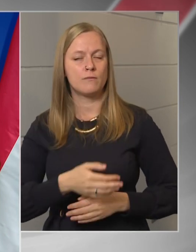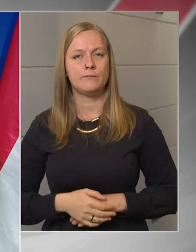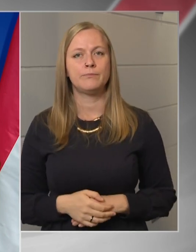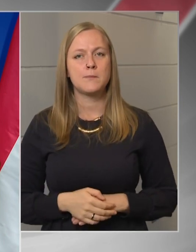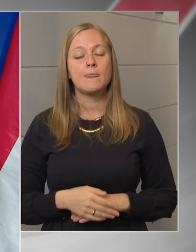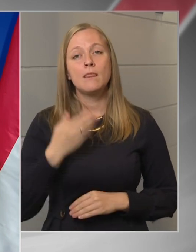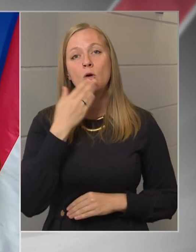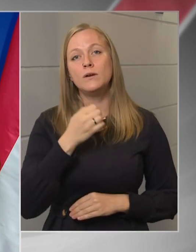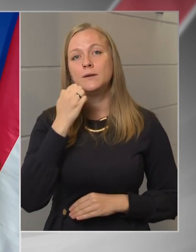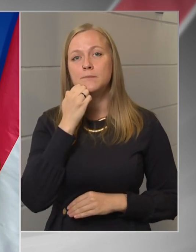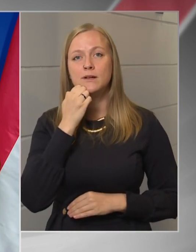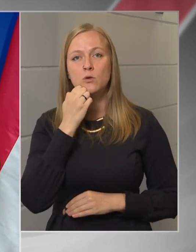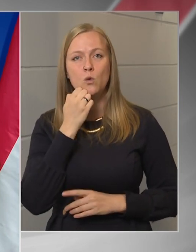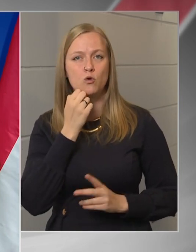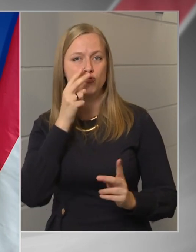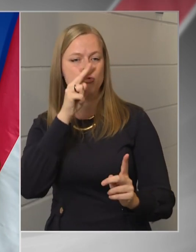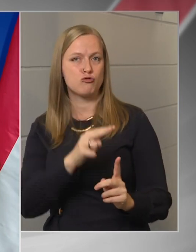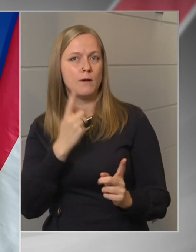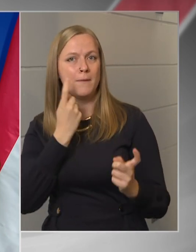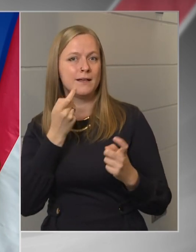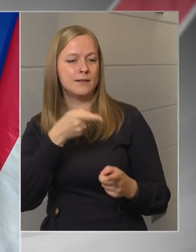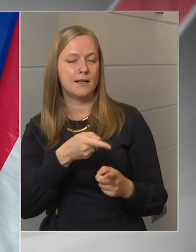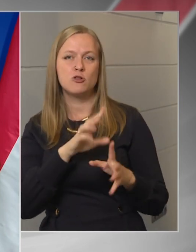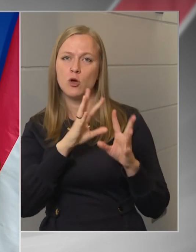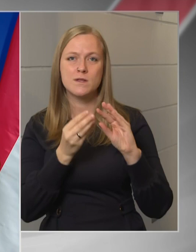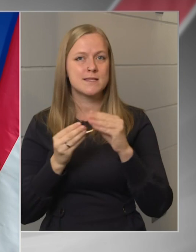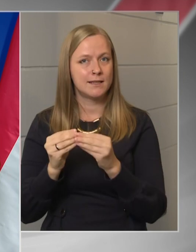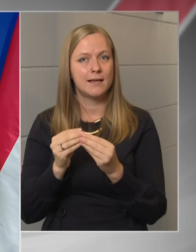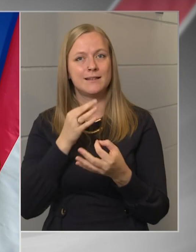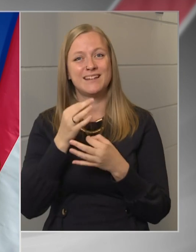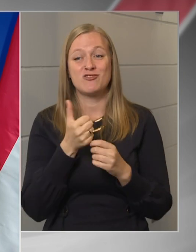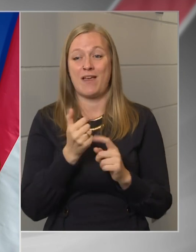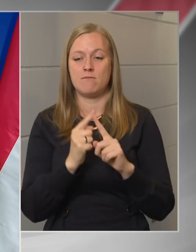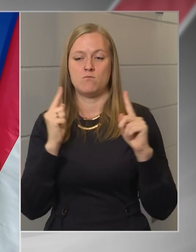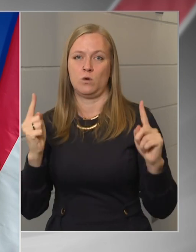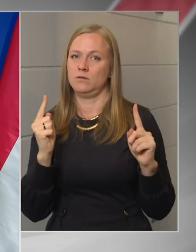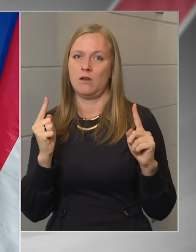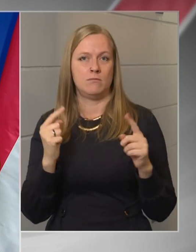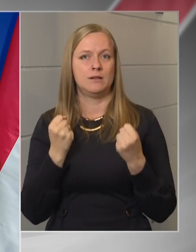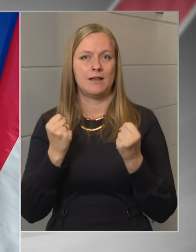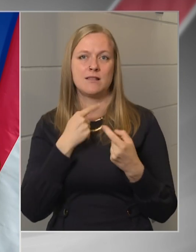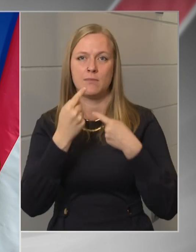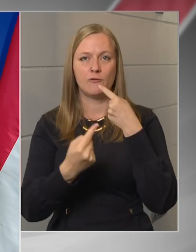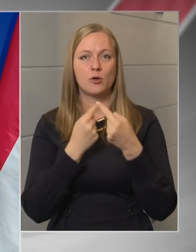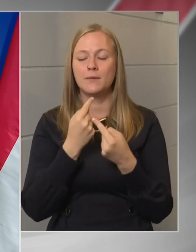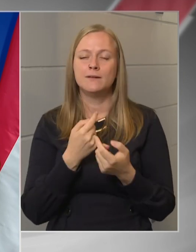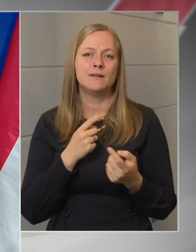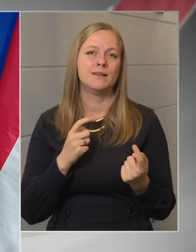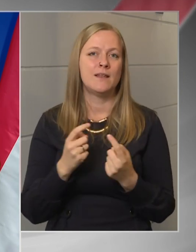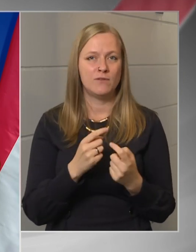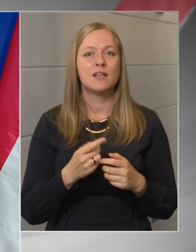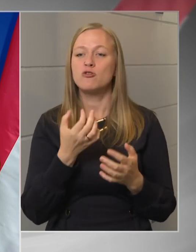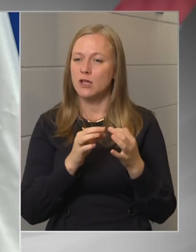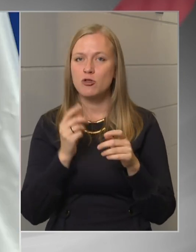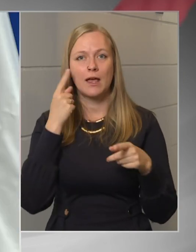Horthy Miklós megítélése összeret kérdés, és egy mondatban nehéz ezt megfogalmazni. Nem vitás, és ebben